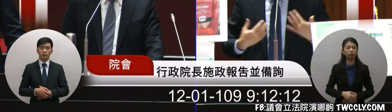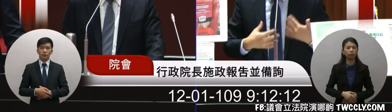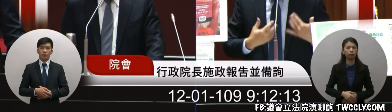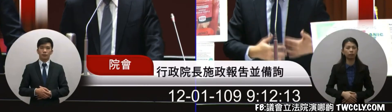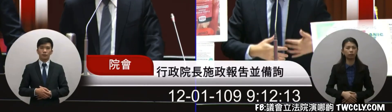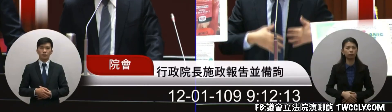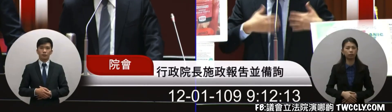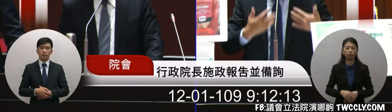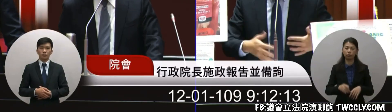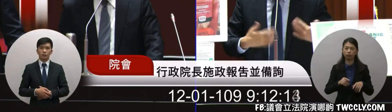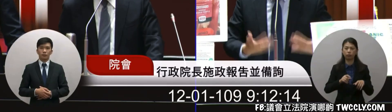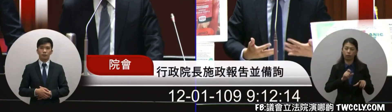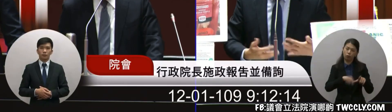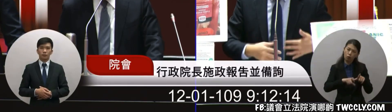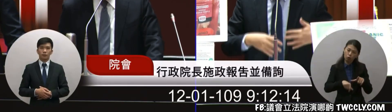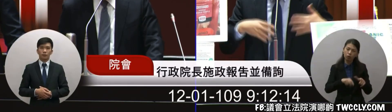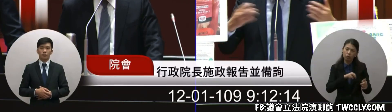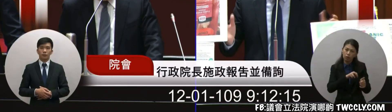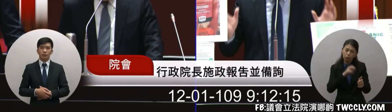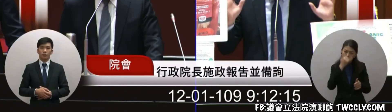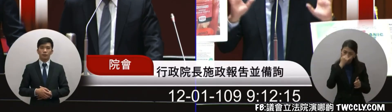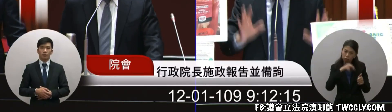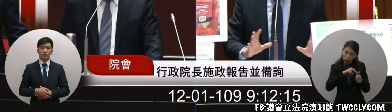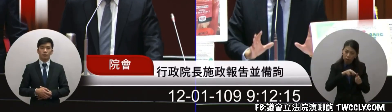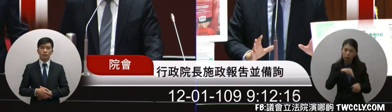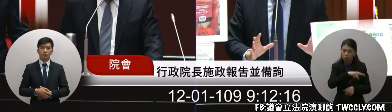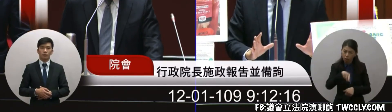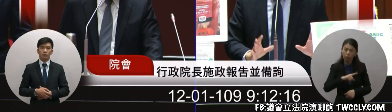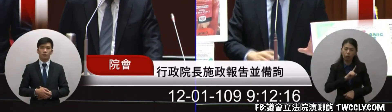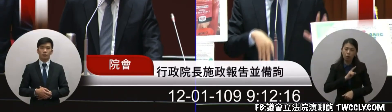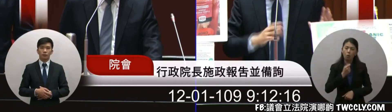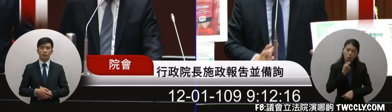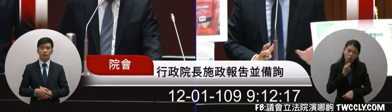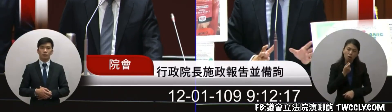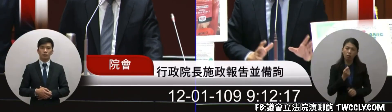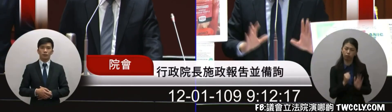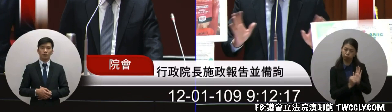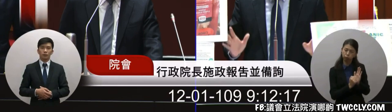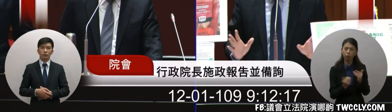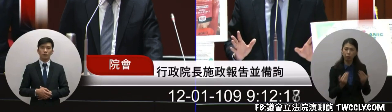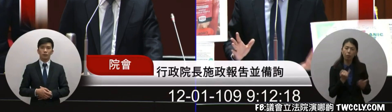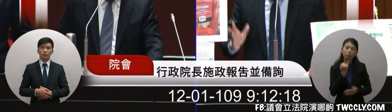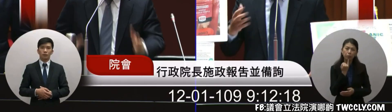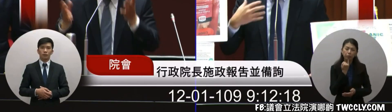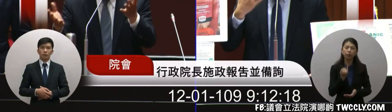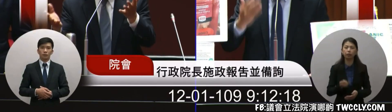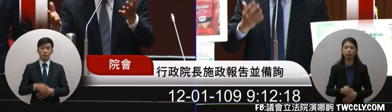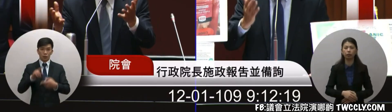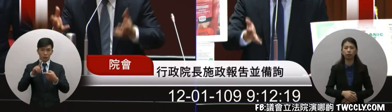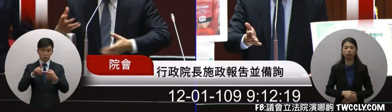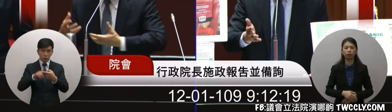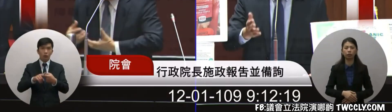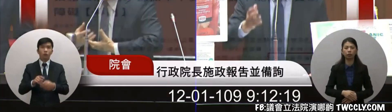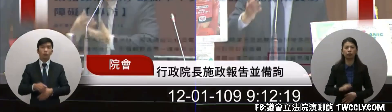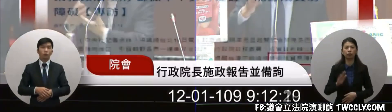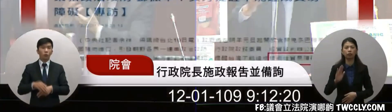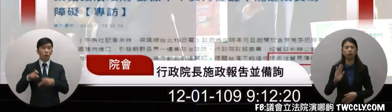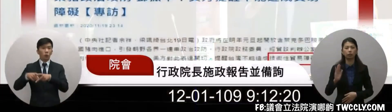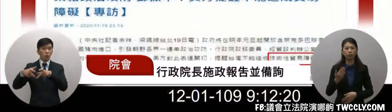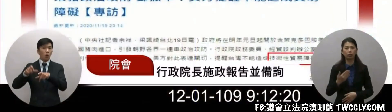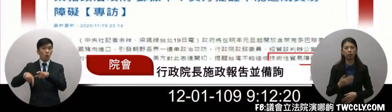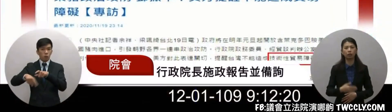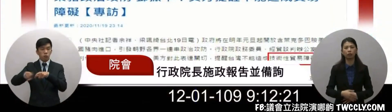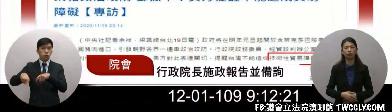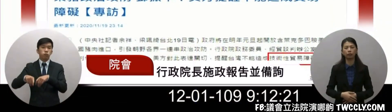他们厂商更自愿性的要再做更多进一步，那当然更鼓励是没有问题。 对，只是我要说明厂商基